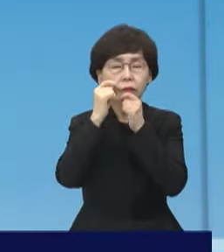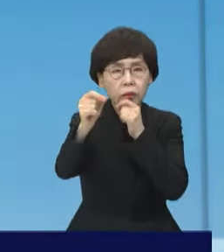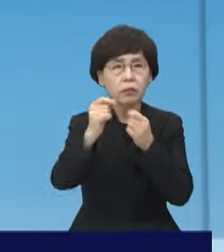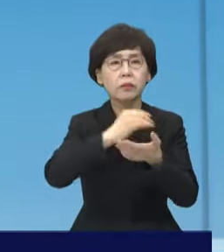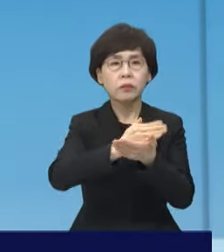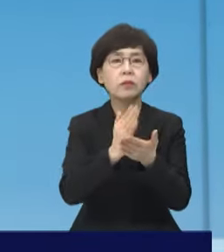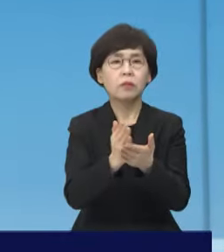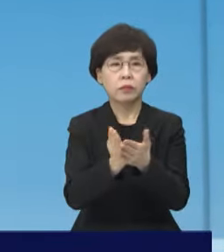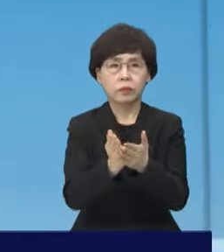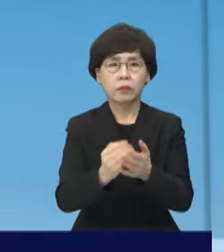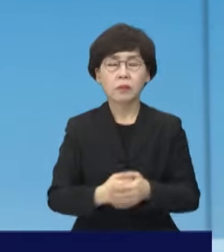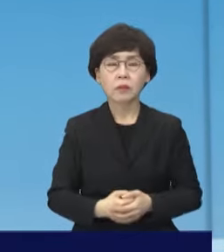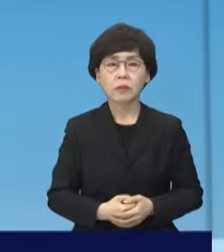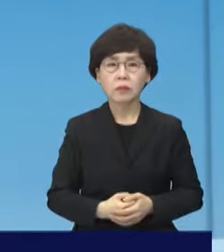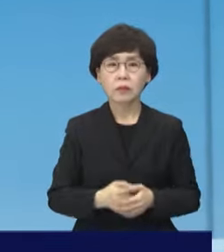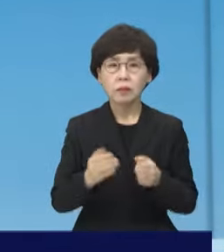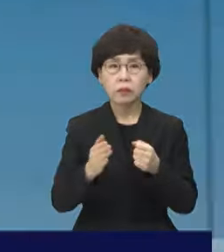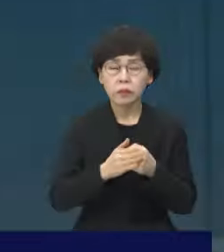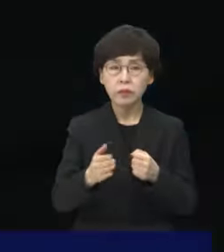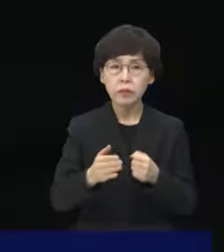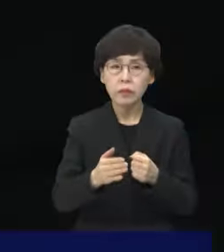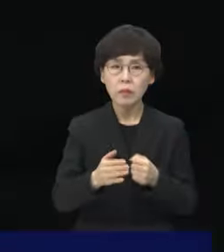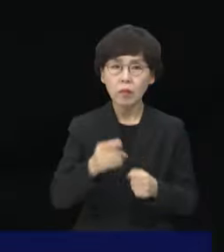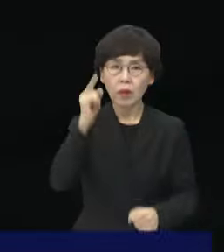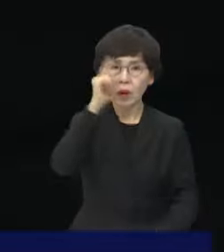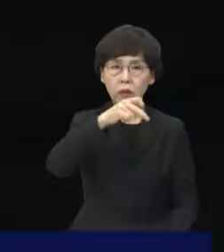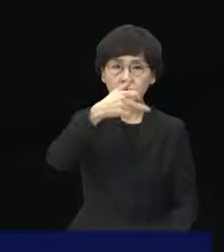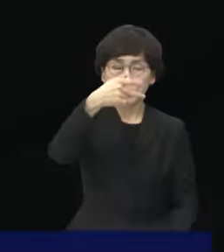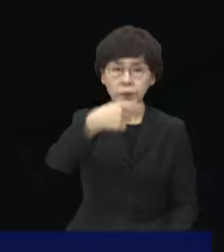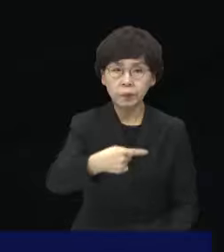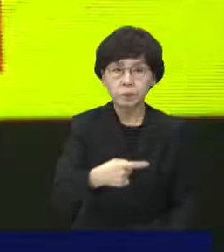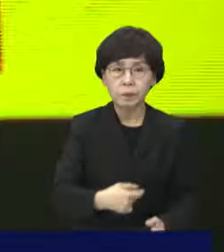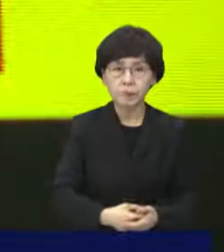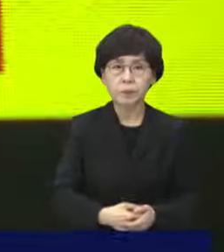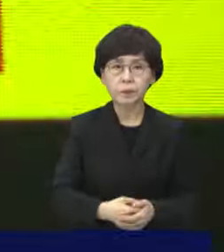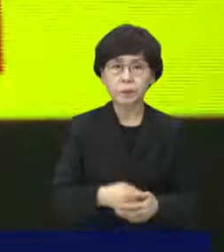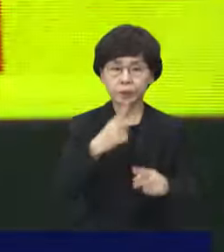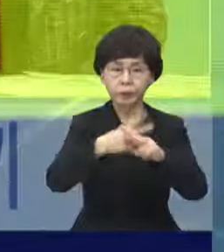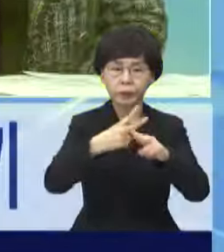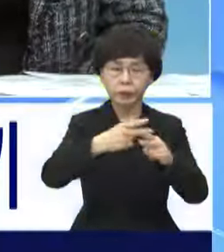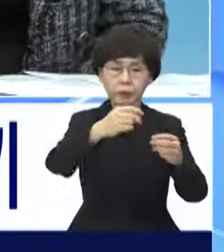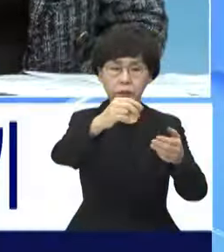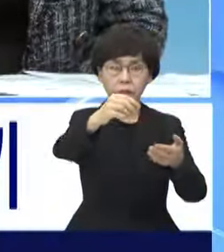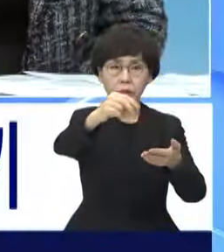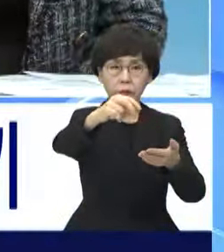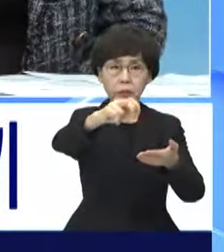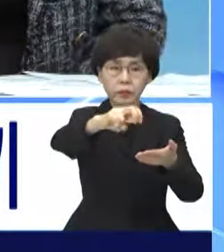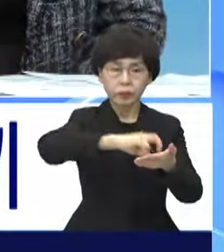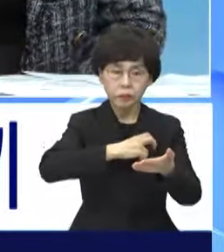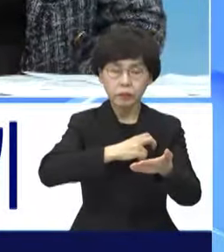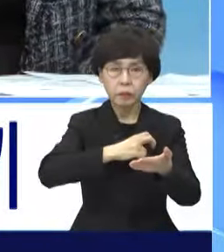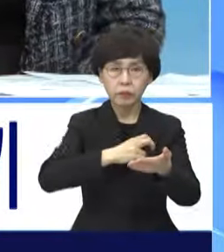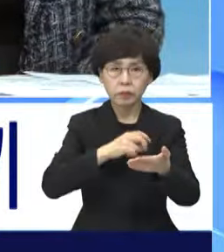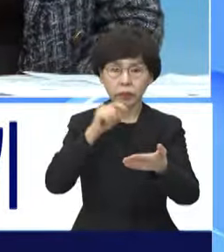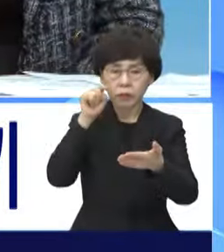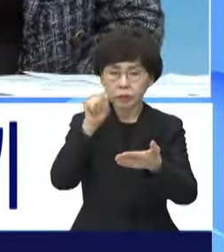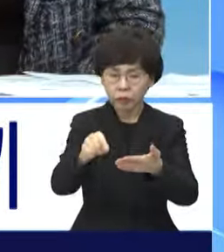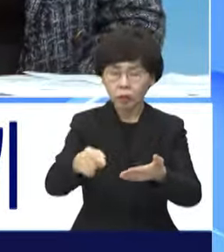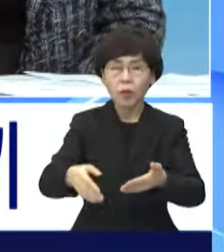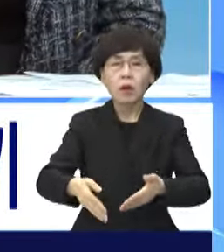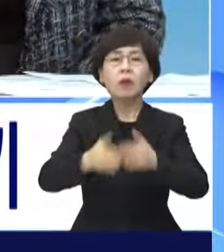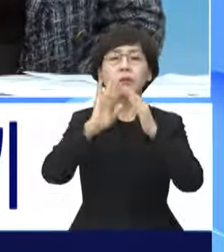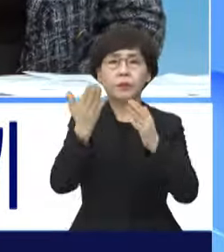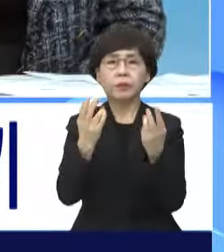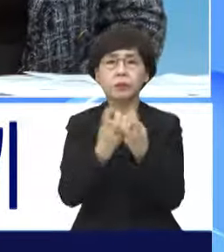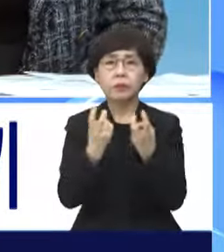피싱의 합성어입니다 그래서 악성 코드를 포함한 URL 전송을 해서 악성의 설치를 유도하는 보이스 피싱의 한